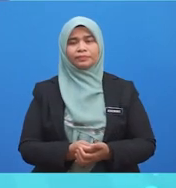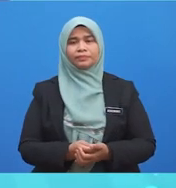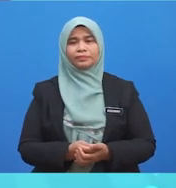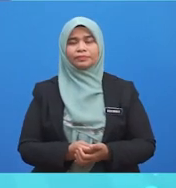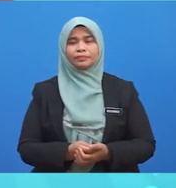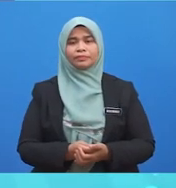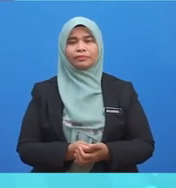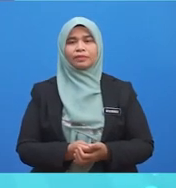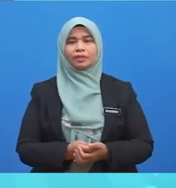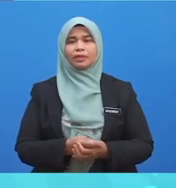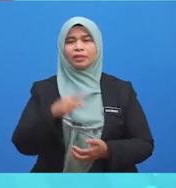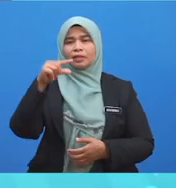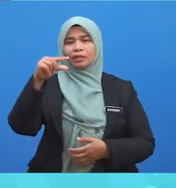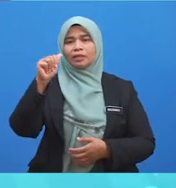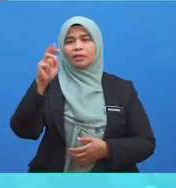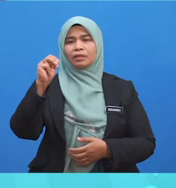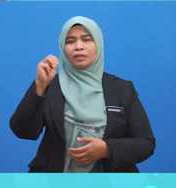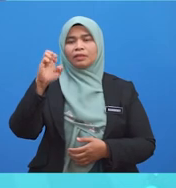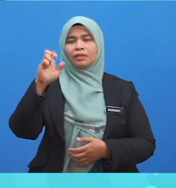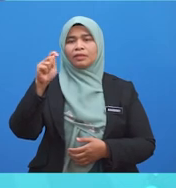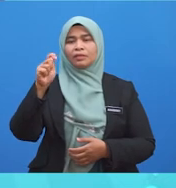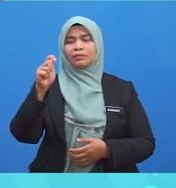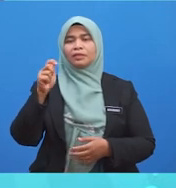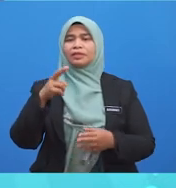Gamet ini dihasilkan melalui proses